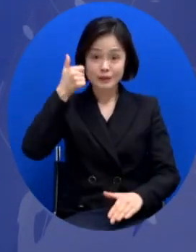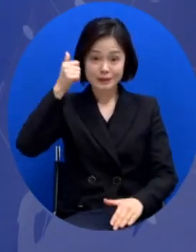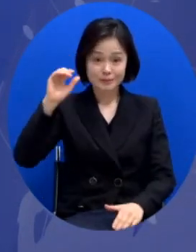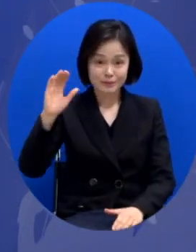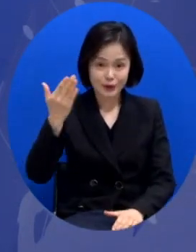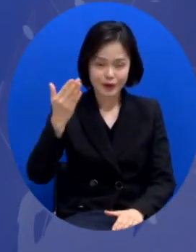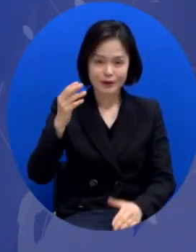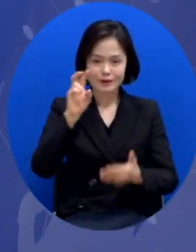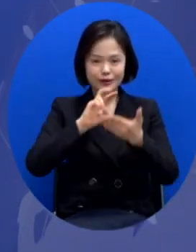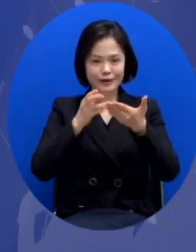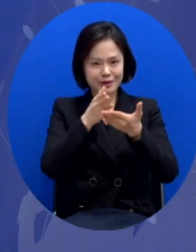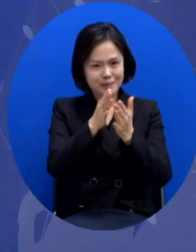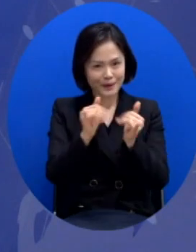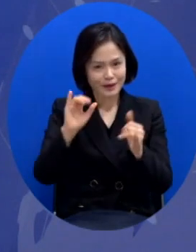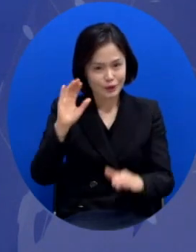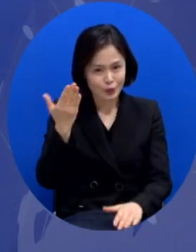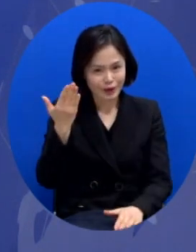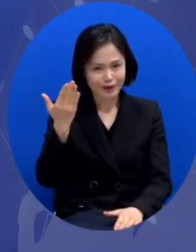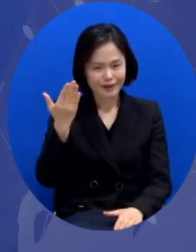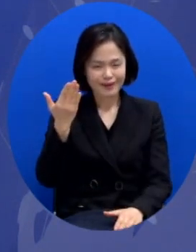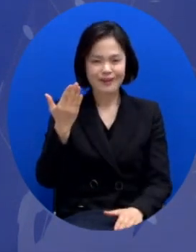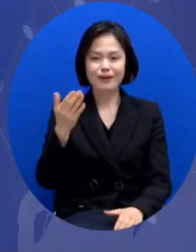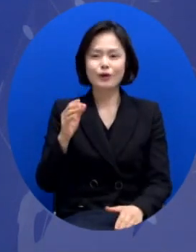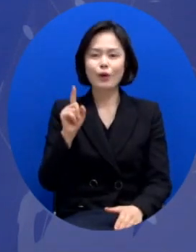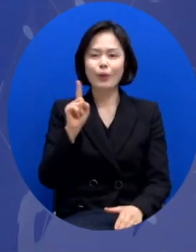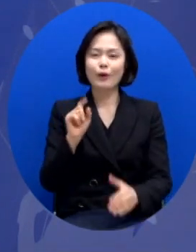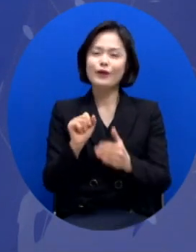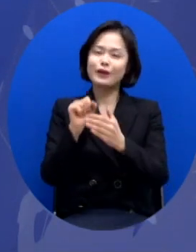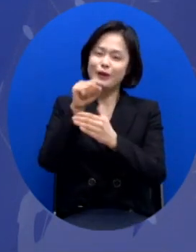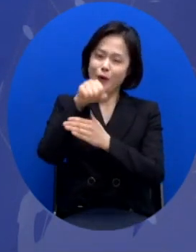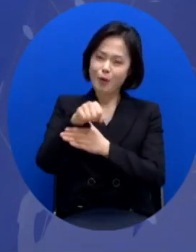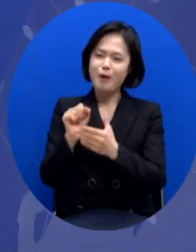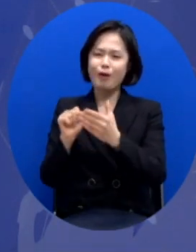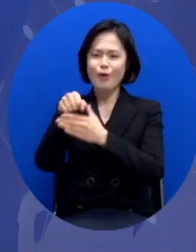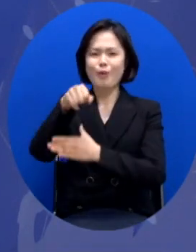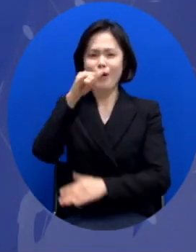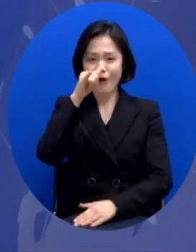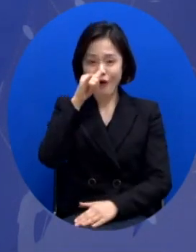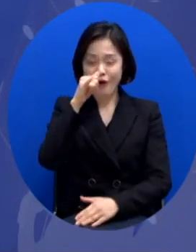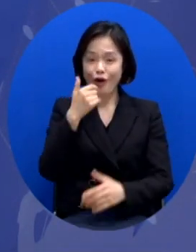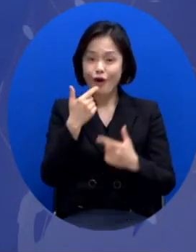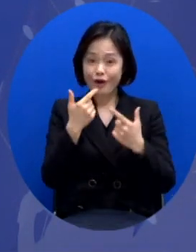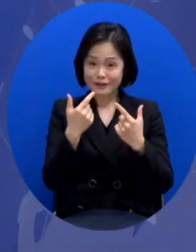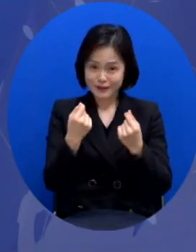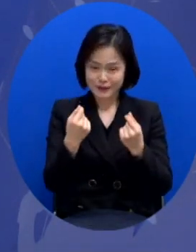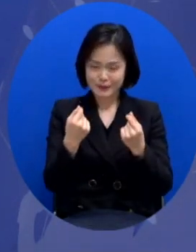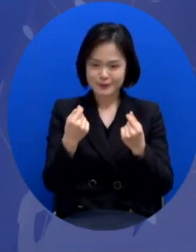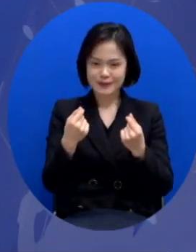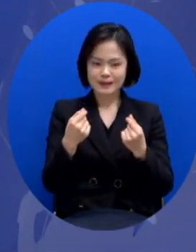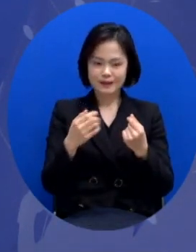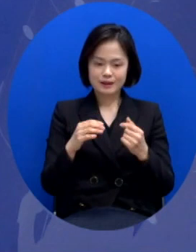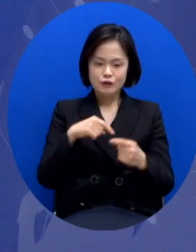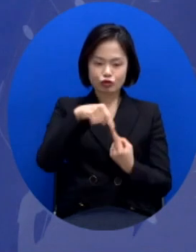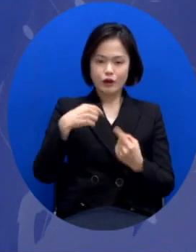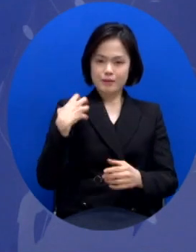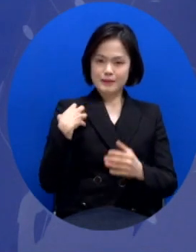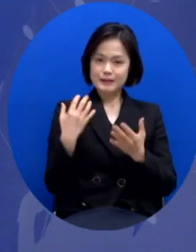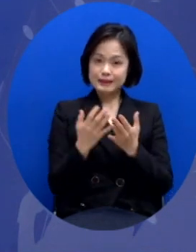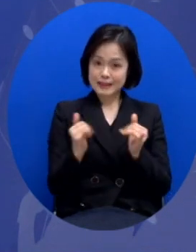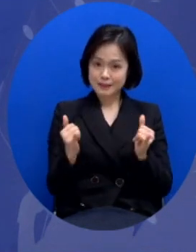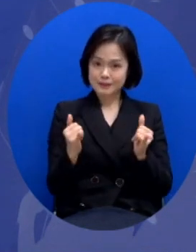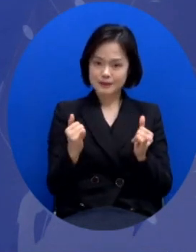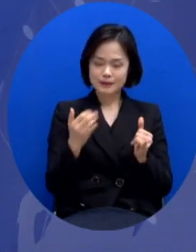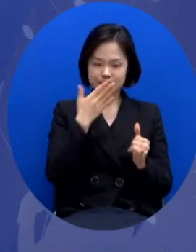진로를 정하는 등 열매가 받는데요 때문에 주최측은 금식 기도로 대회를 준비하면서 다음 세대를 위한 교육은